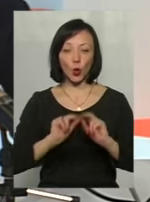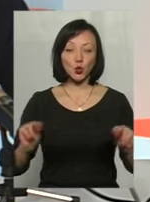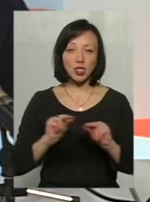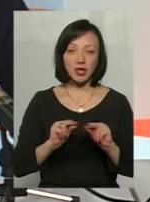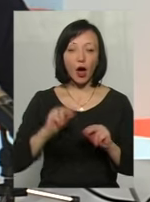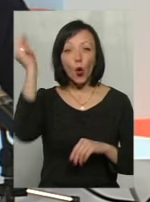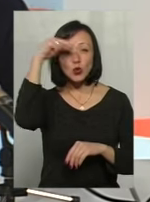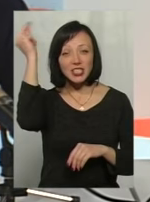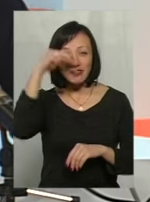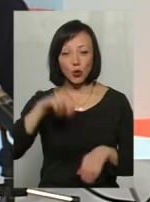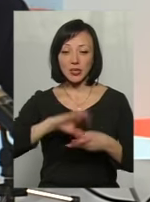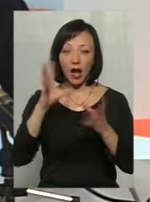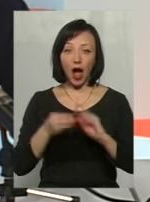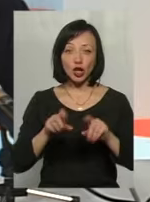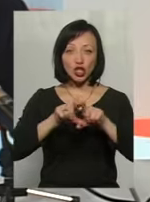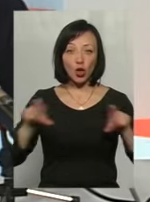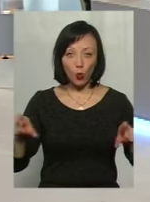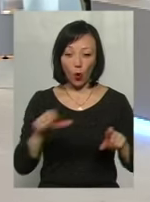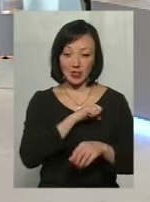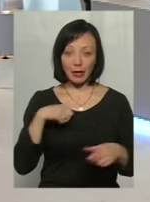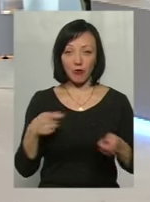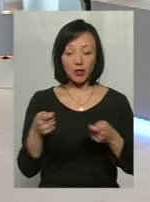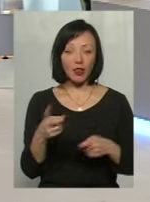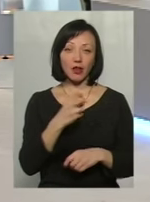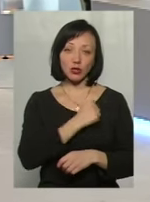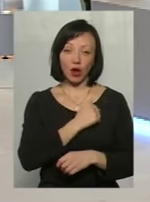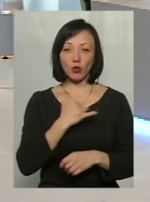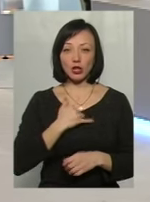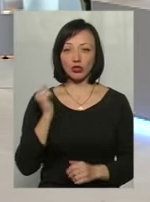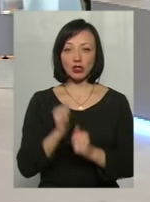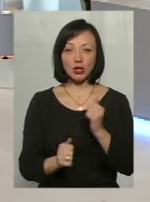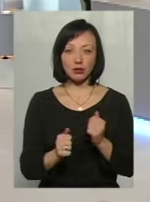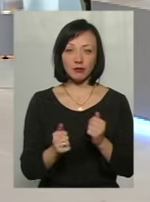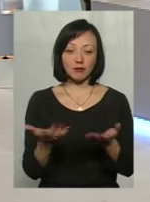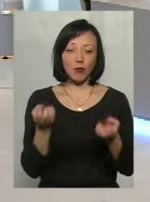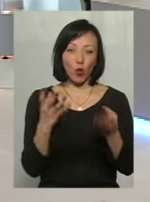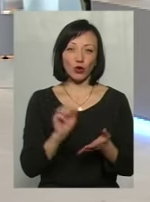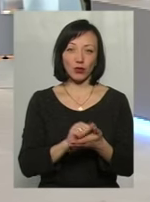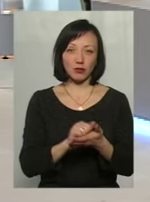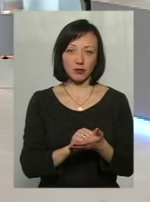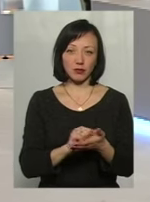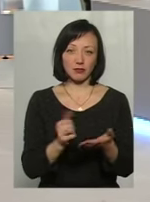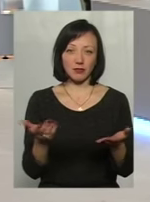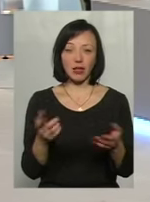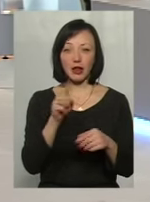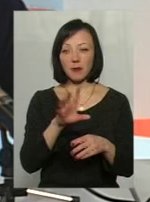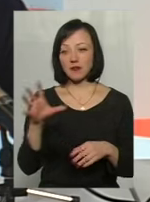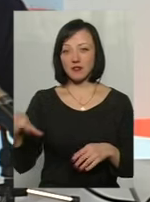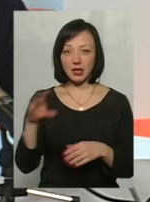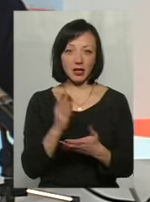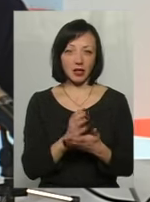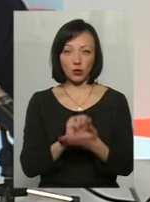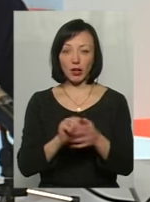учнівського, загальношкільного самоврядування. На жаль, ці речі у нас теж дуже часто вони на папері, просто в будь-яку школу заходиш, там все є,